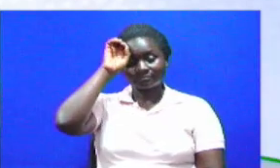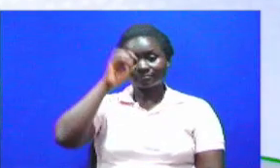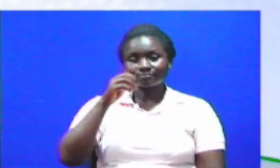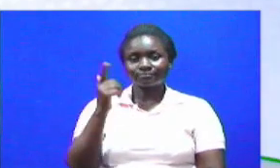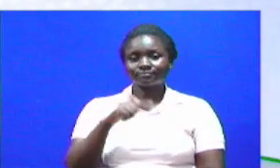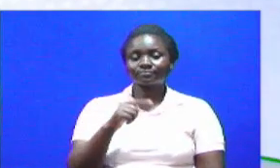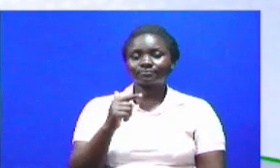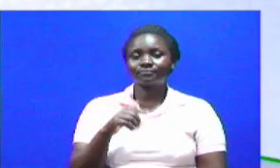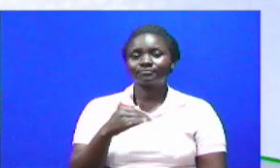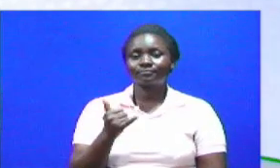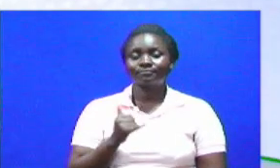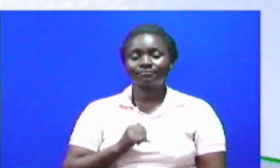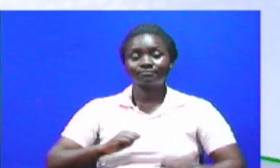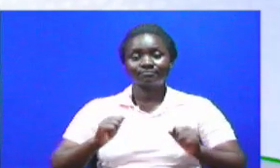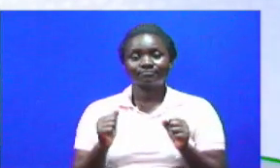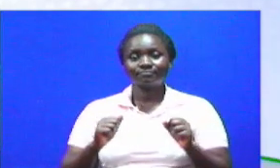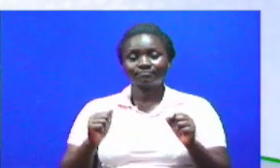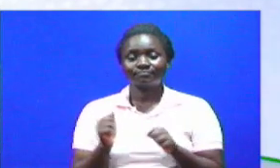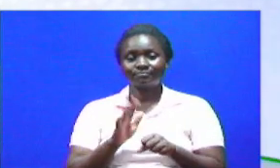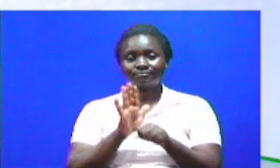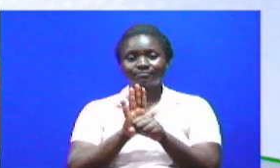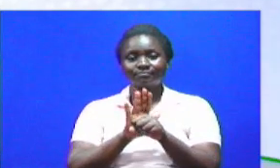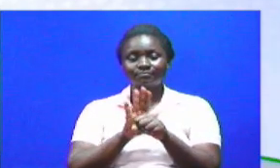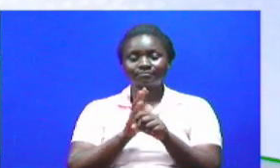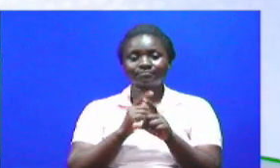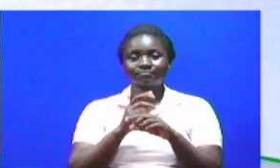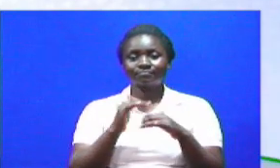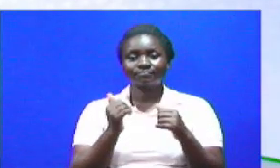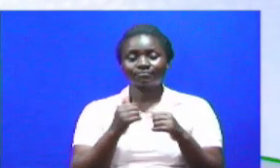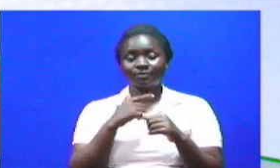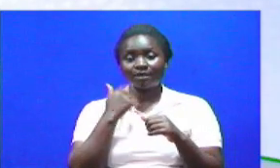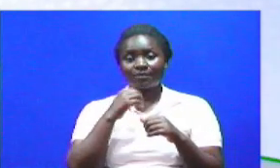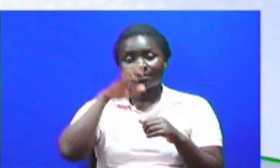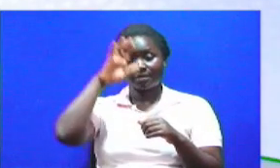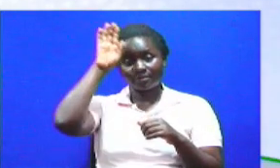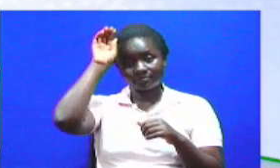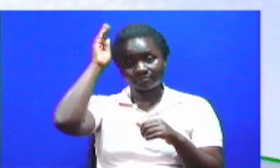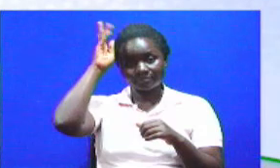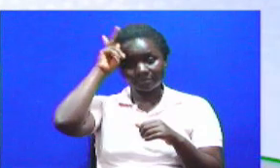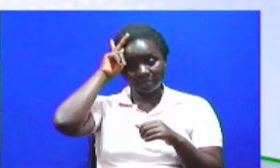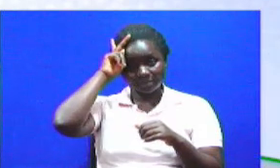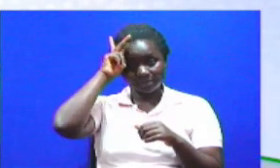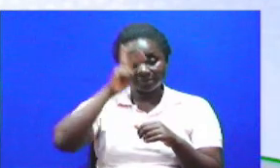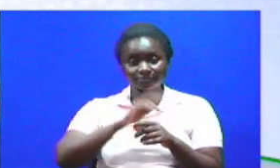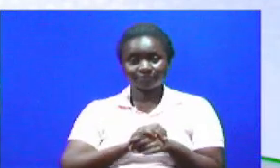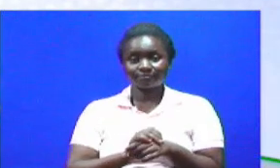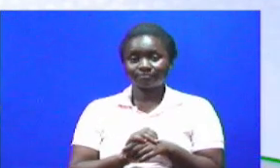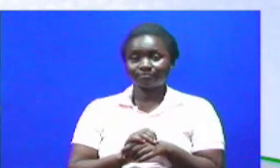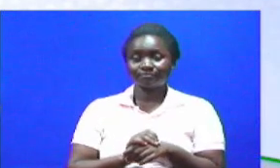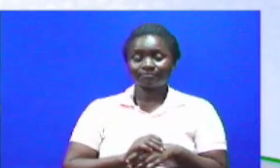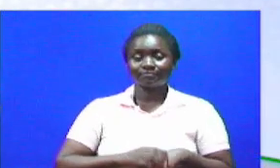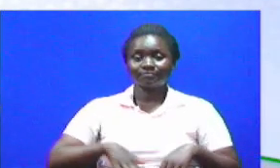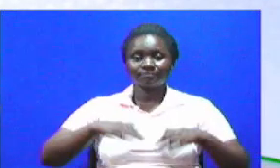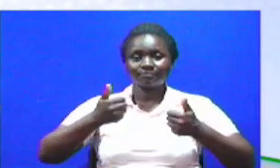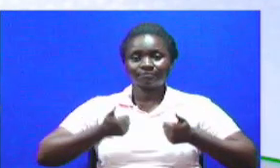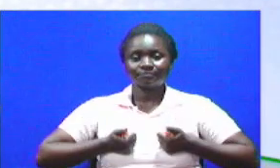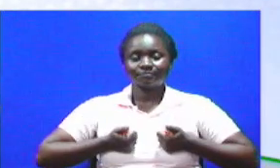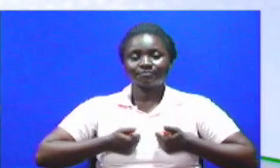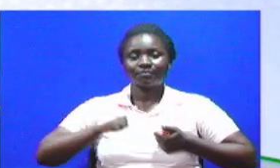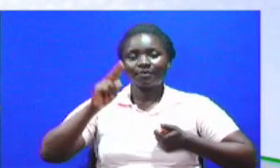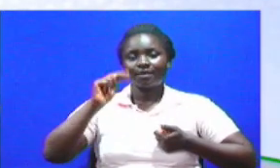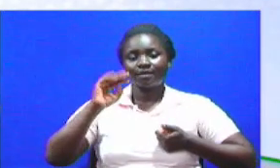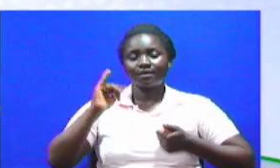ero enyara kova omogoko omonene uchase ababwatani bechise mikuru wa siskuru ya baiseke ya nyabururu wa ya